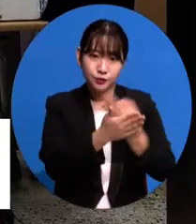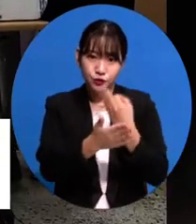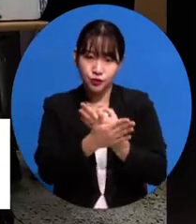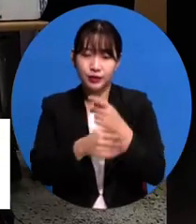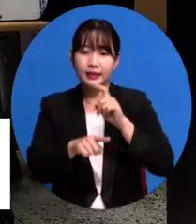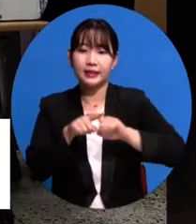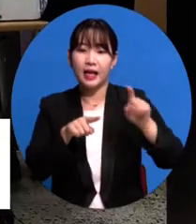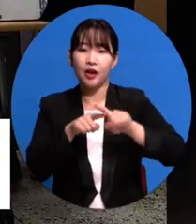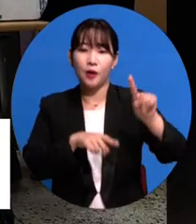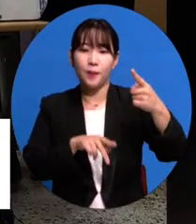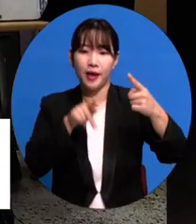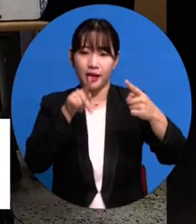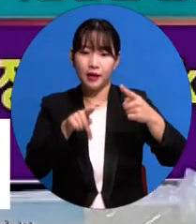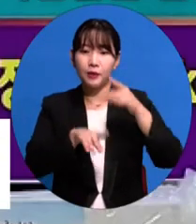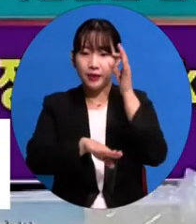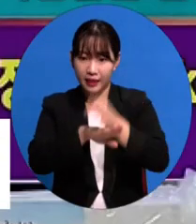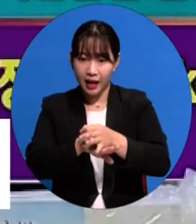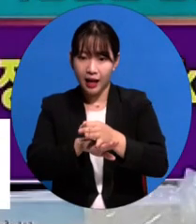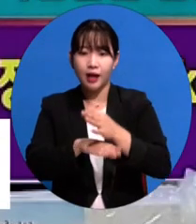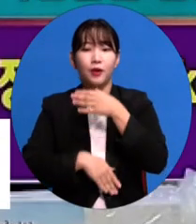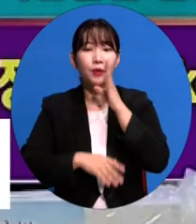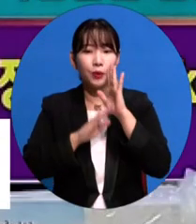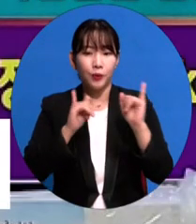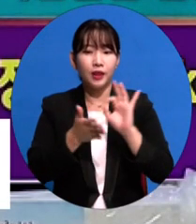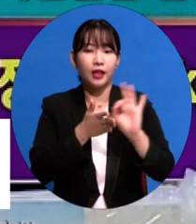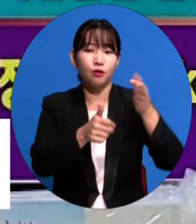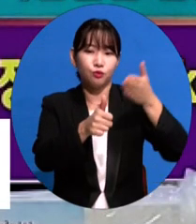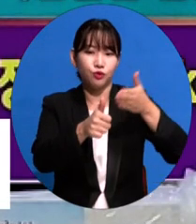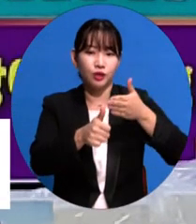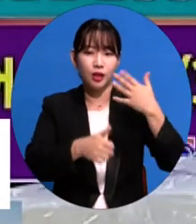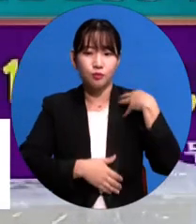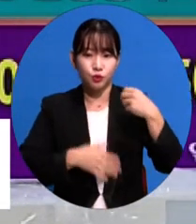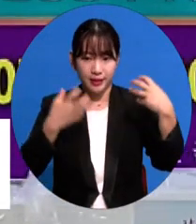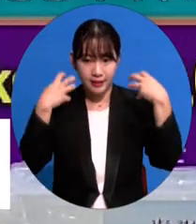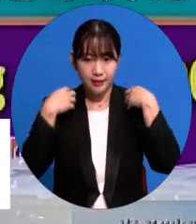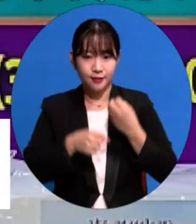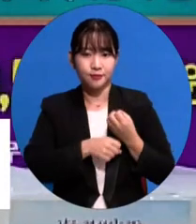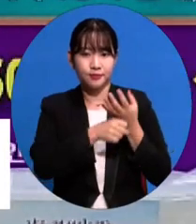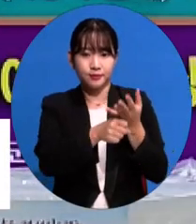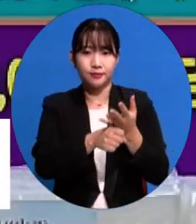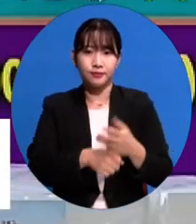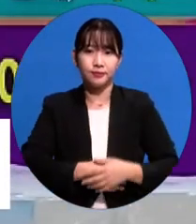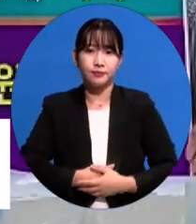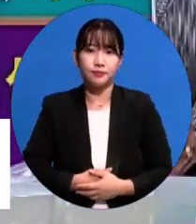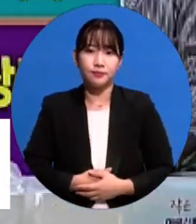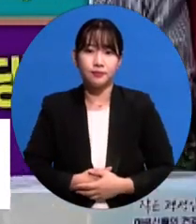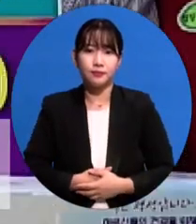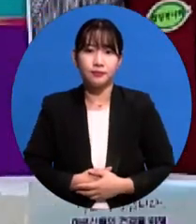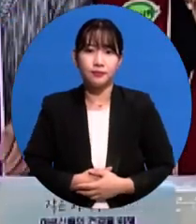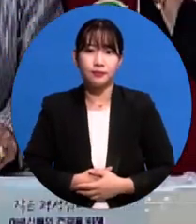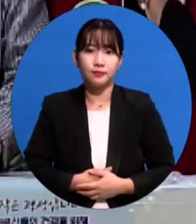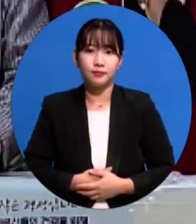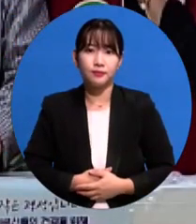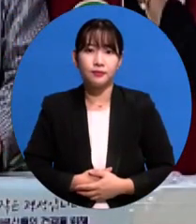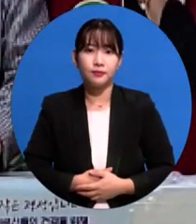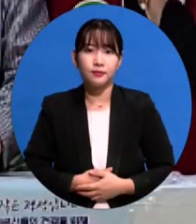장어 100kg을 마련해 노인분들에게 써달라며 무안군청에 전달했습니다.